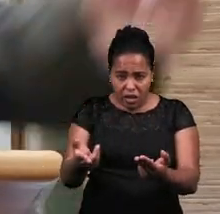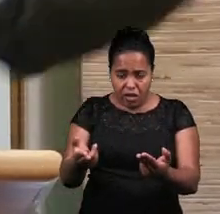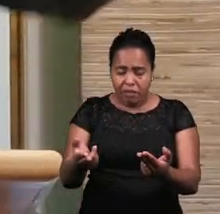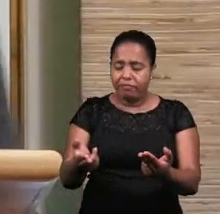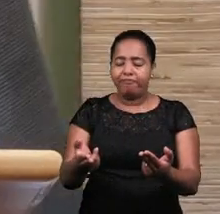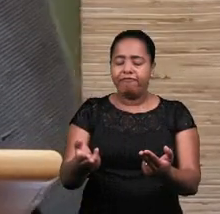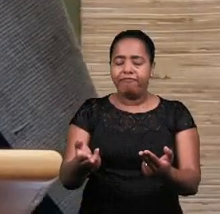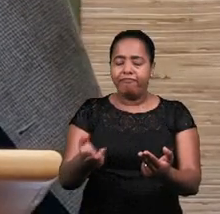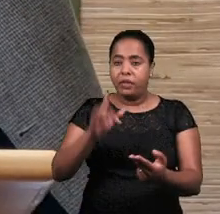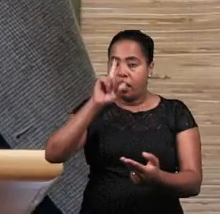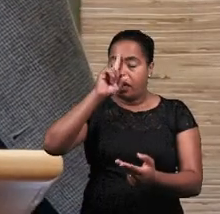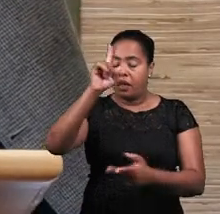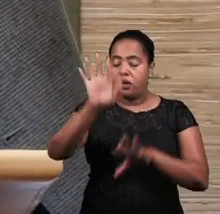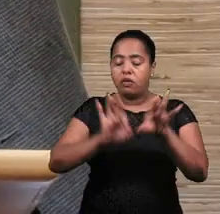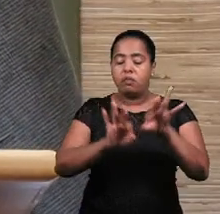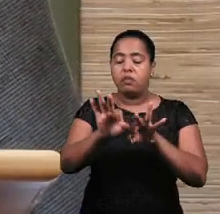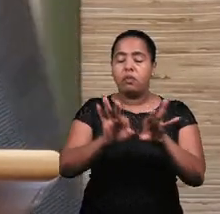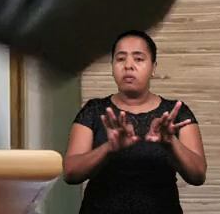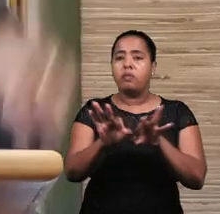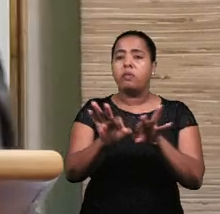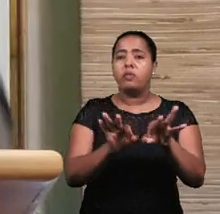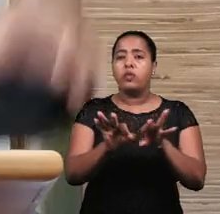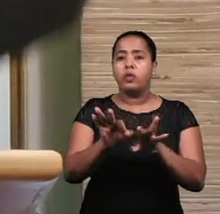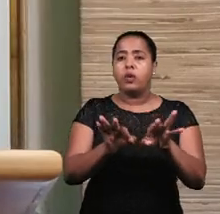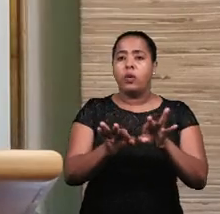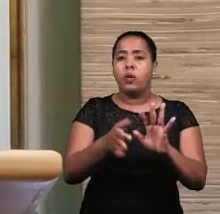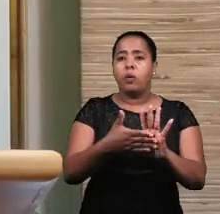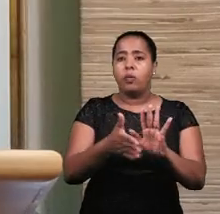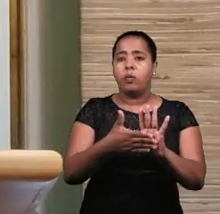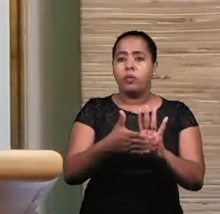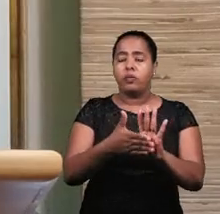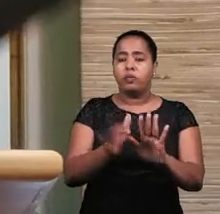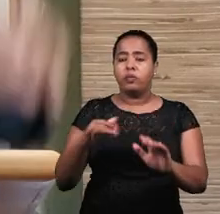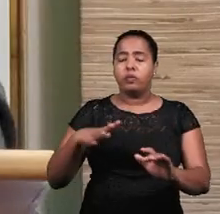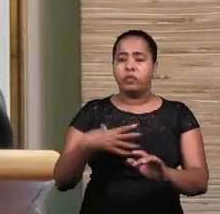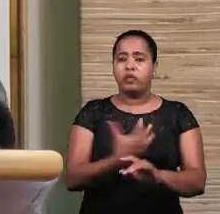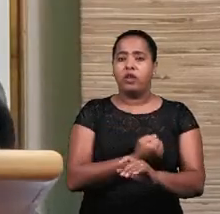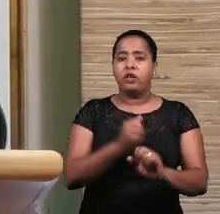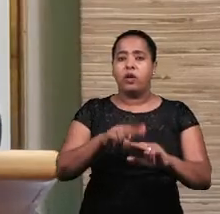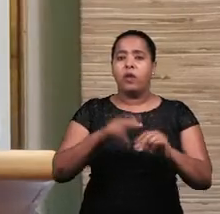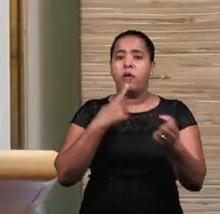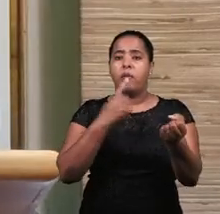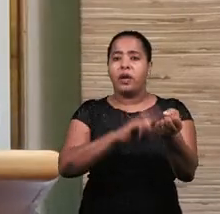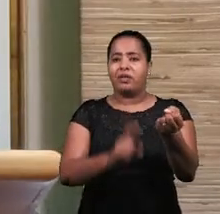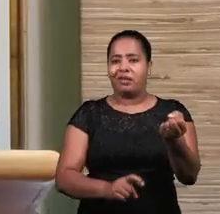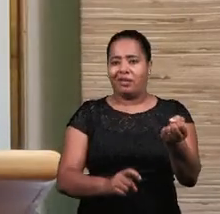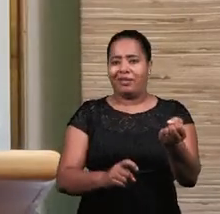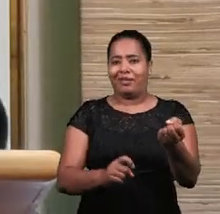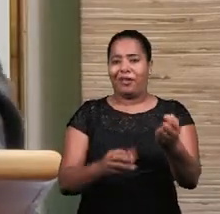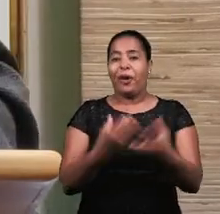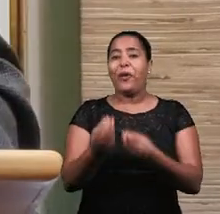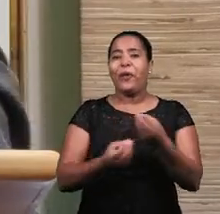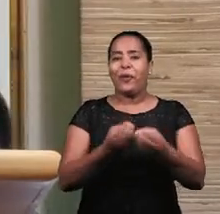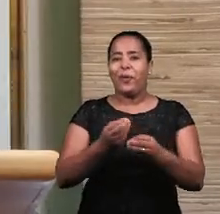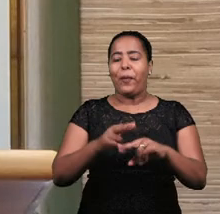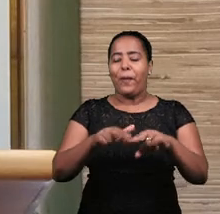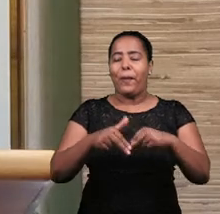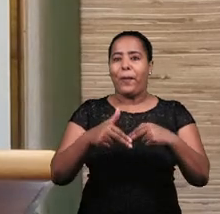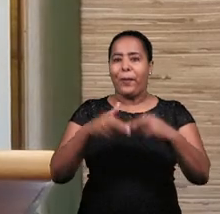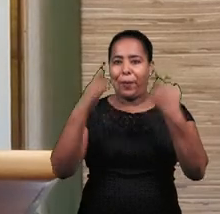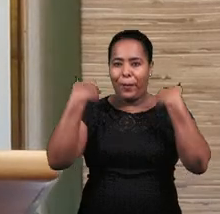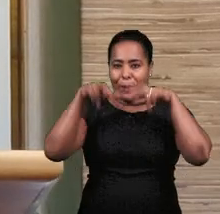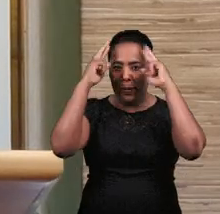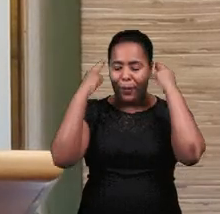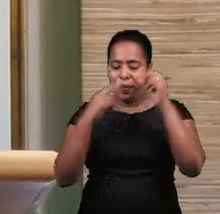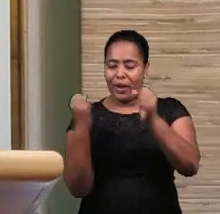salut à travers l'agneau, à travers le sang, parce que là, il avait la vie. Ce n'était pas